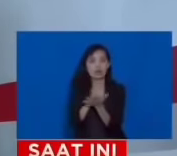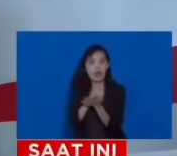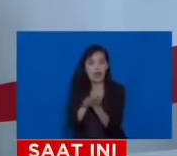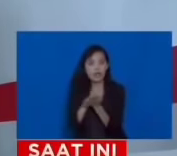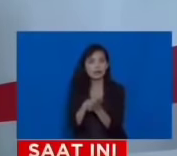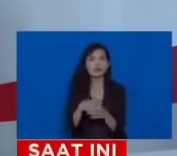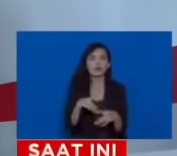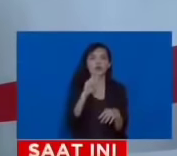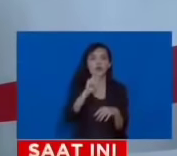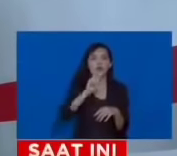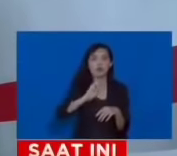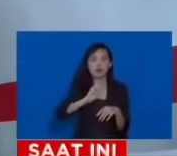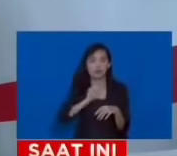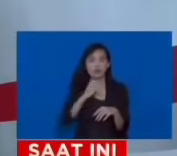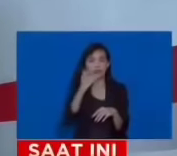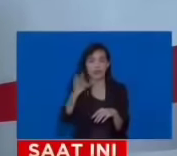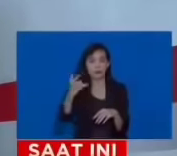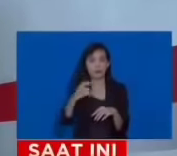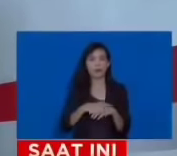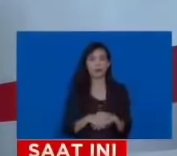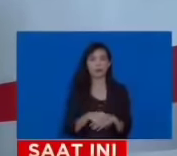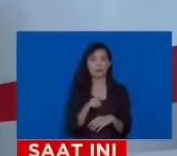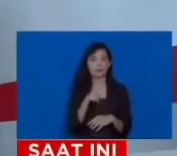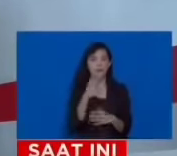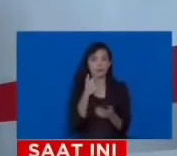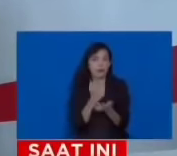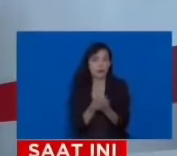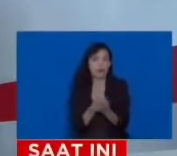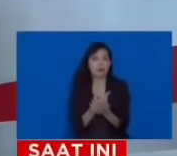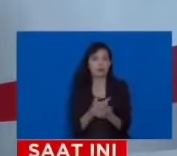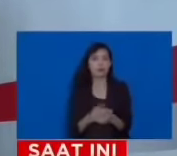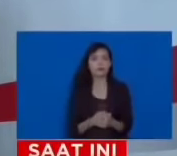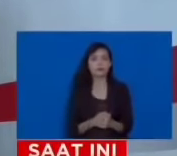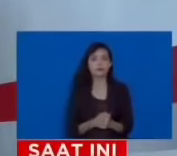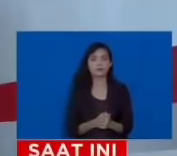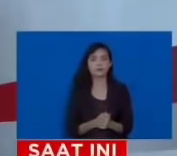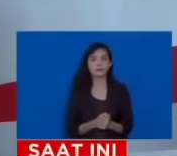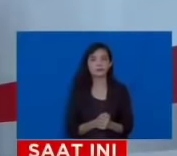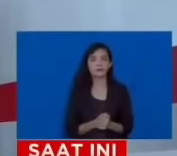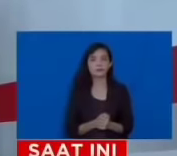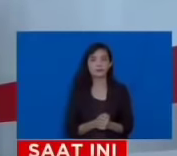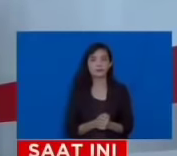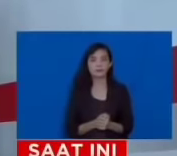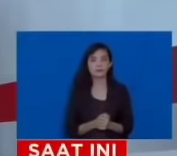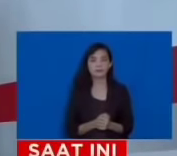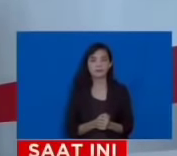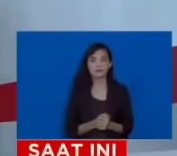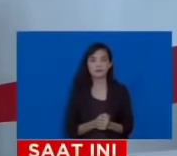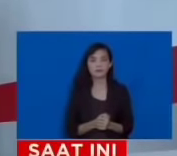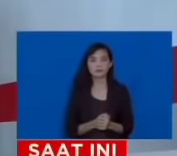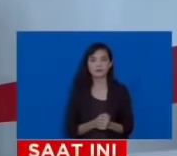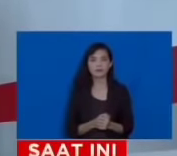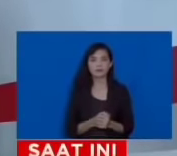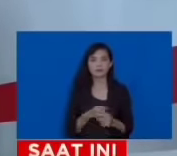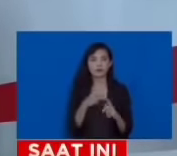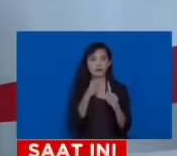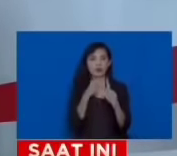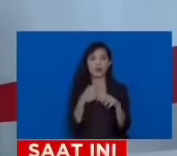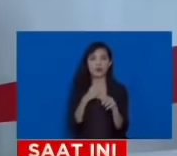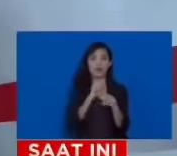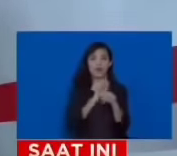selama minimal 20 detik. Ini menjadi kunci bagi kita untuk kemudian mengendalikan penyakit ini.